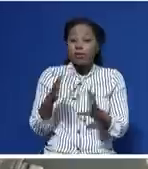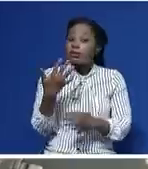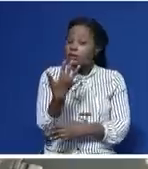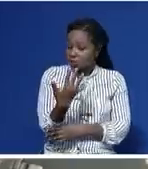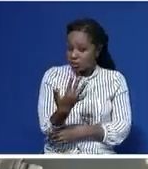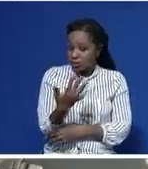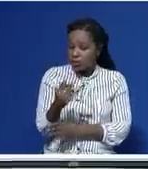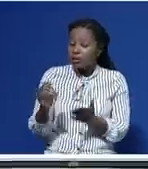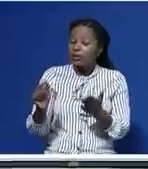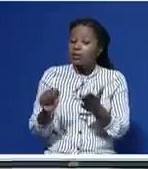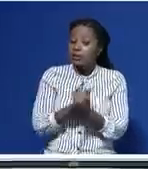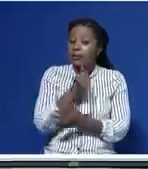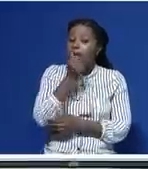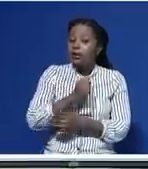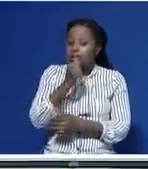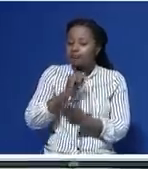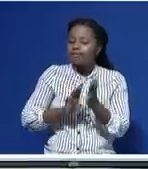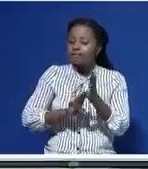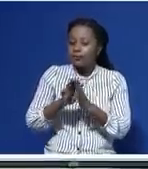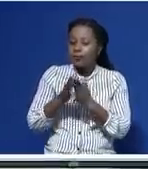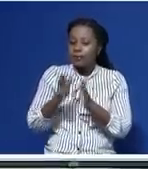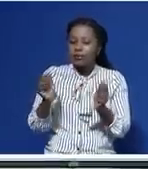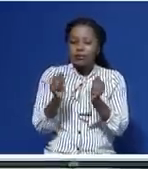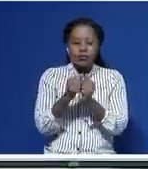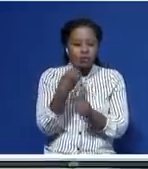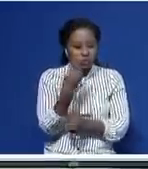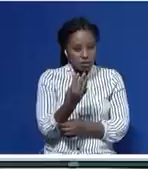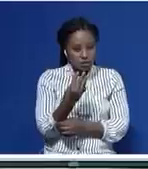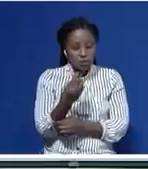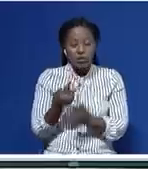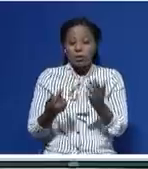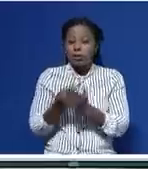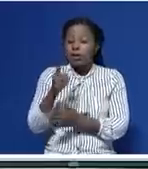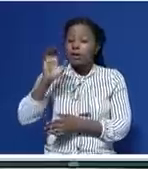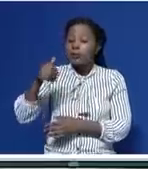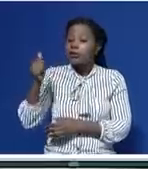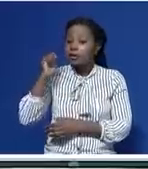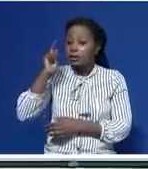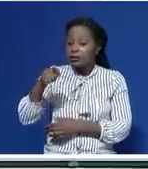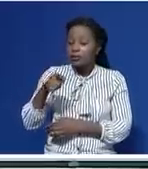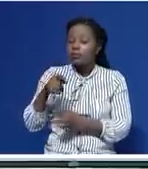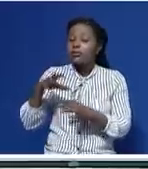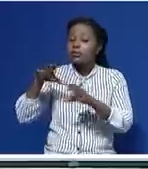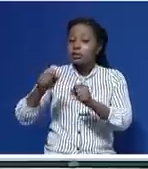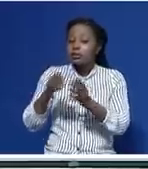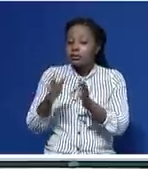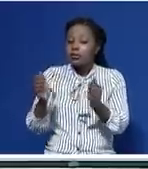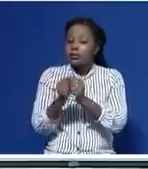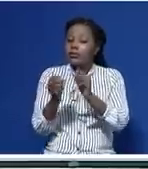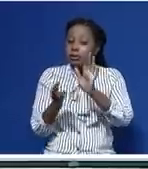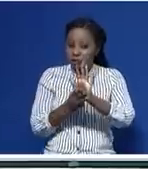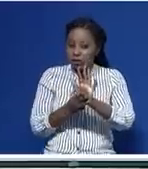tano, chapa Azam imepanda kwa nafasi 13 kutoka ile ya mwaka jana iliposhika nafasi ya